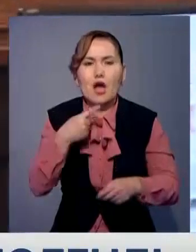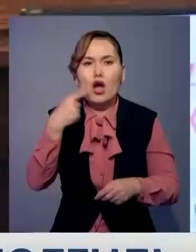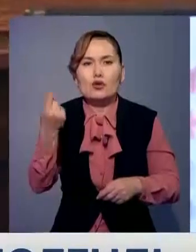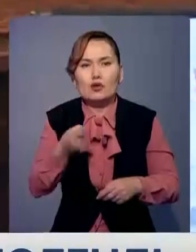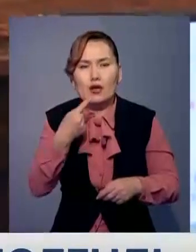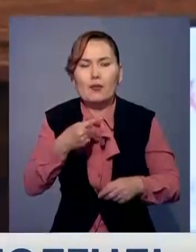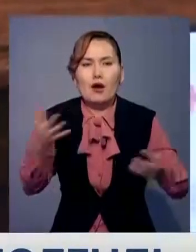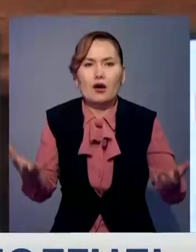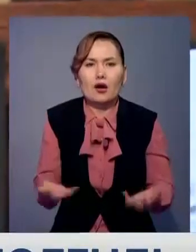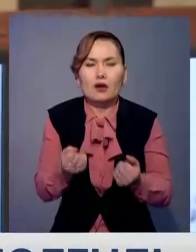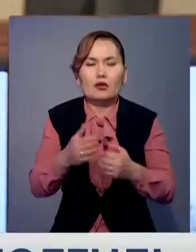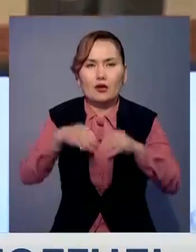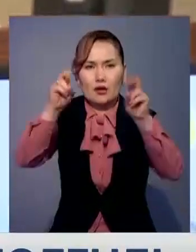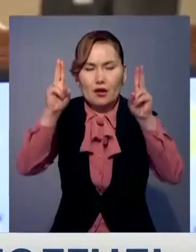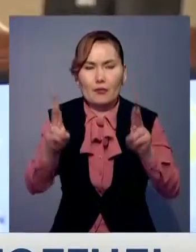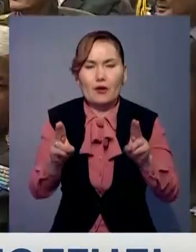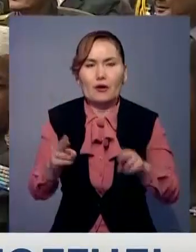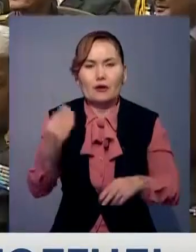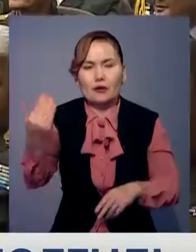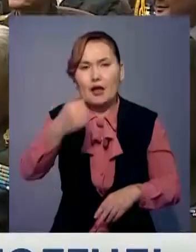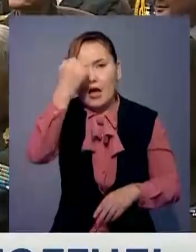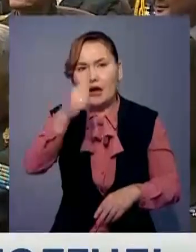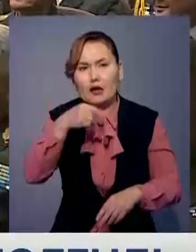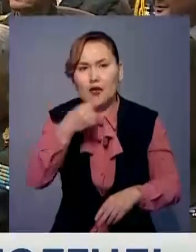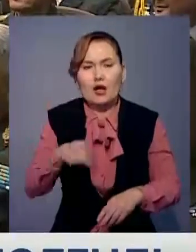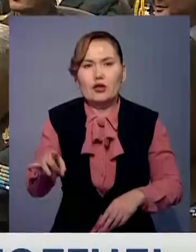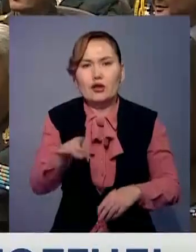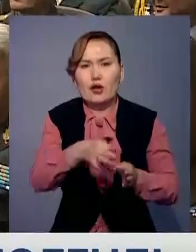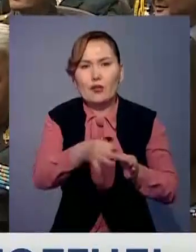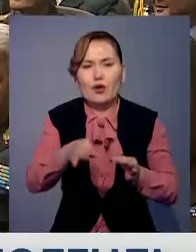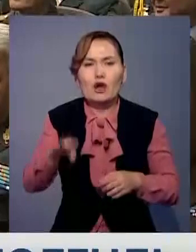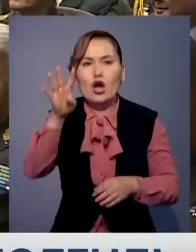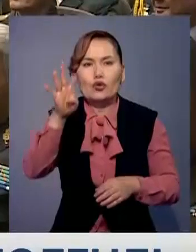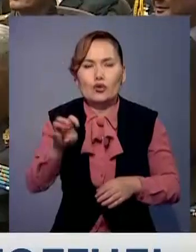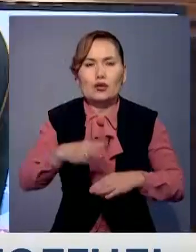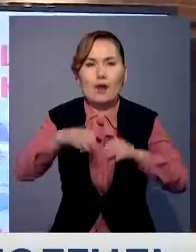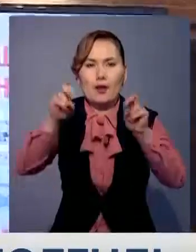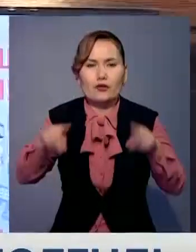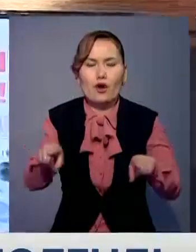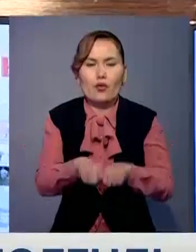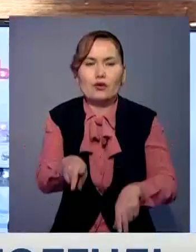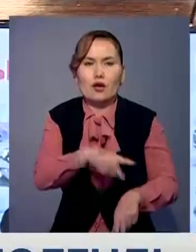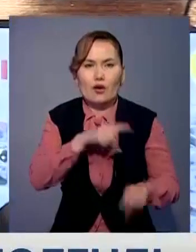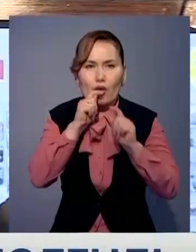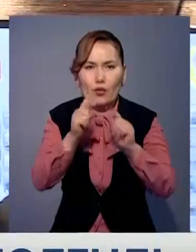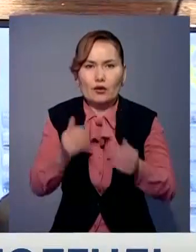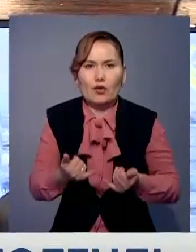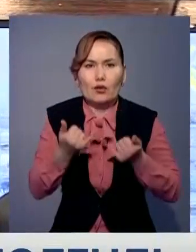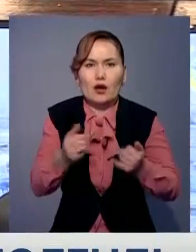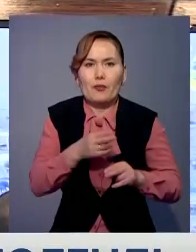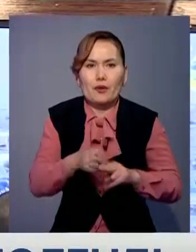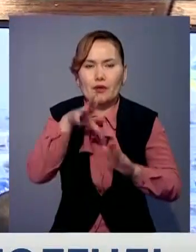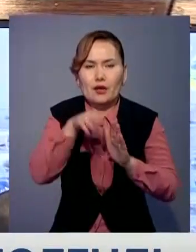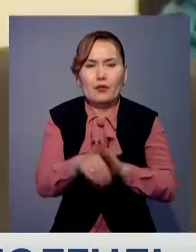сөйлеп, құтқарушыларға мол сенім артылғанын айтты. Жалпы республика бойынша 400-ден аса маманға осындай сыйы құрмет көрсетілді. Олардың